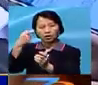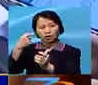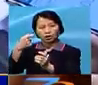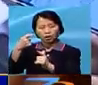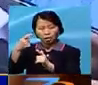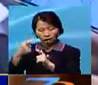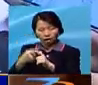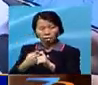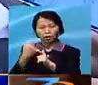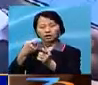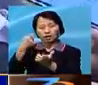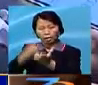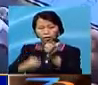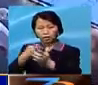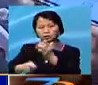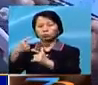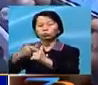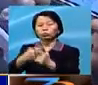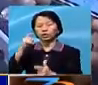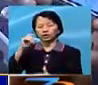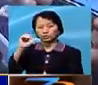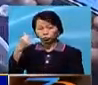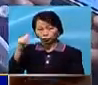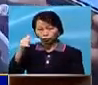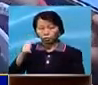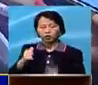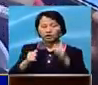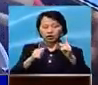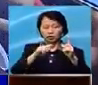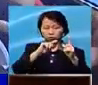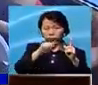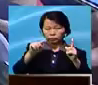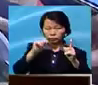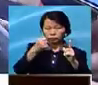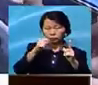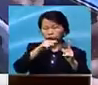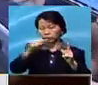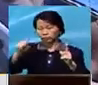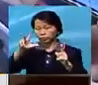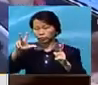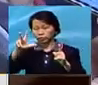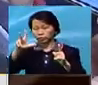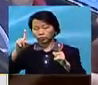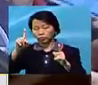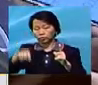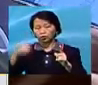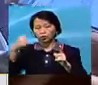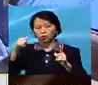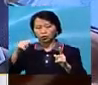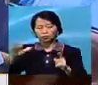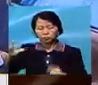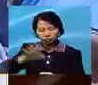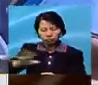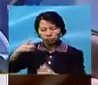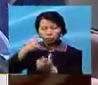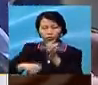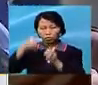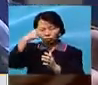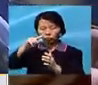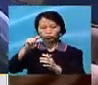Oktober. Bermakna pada bulan 1 bulan Oktober sampai 31 bulan Oktober, average price ini diguna pakai untuk